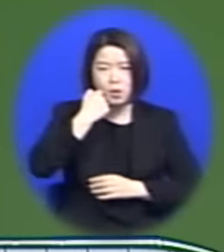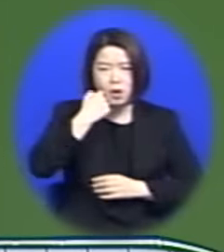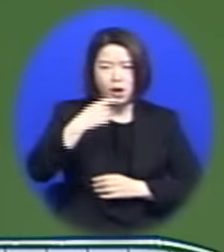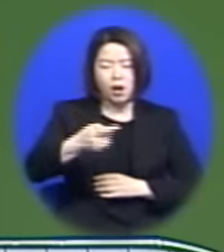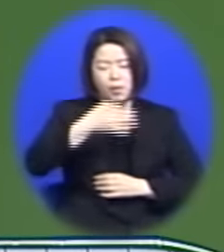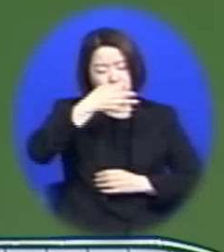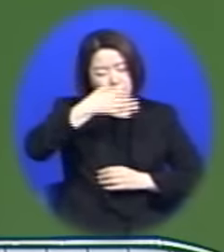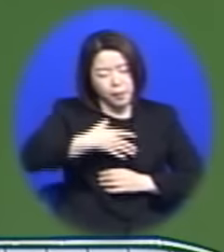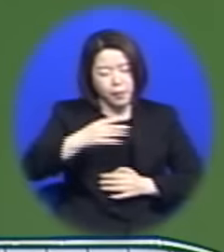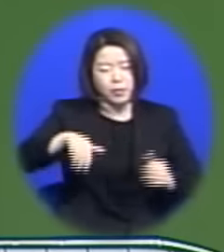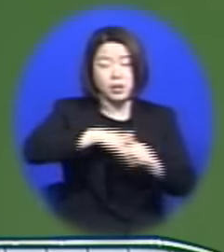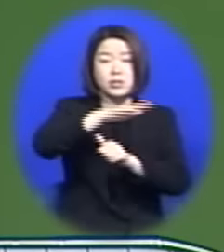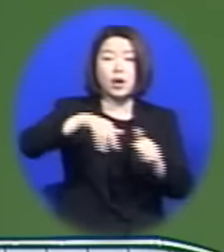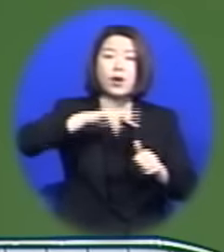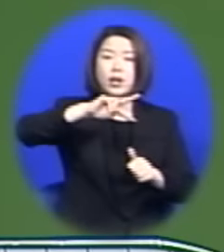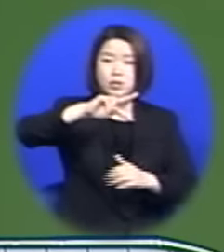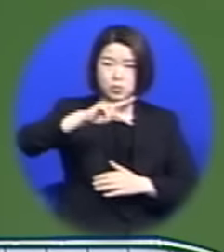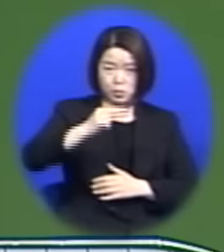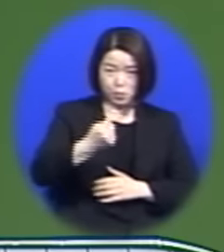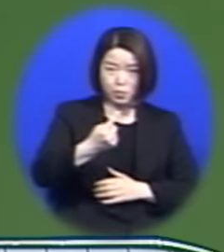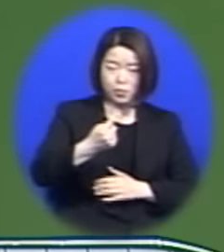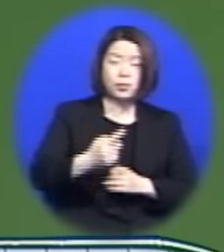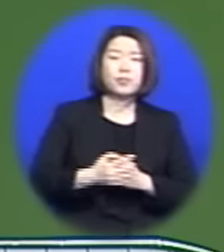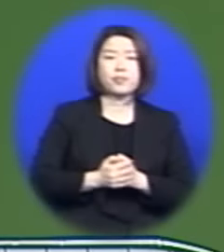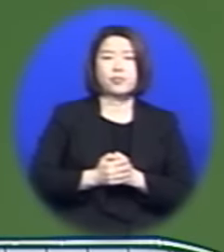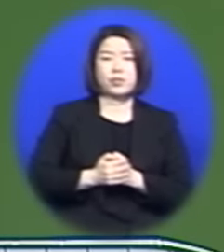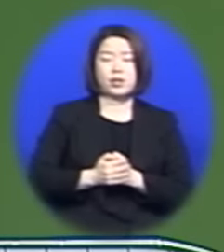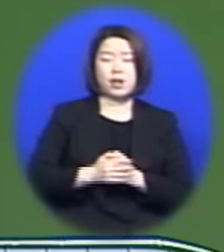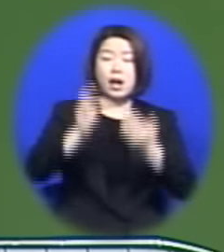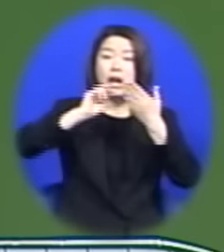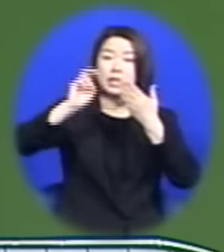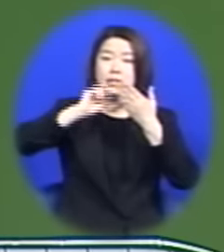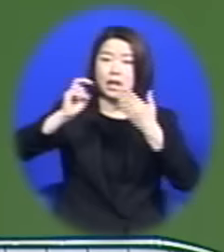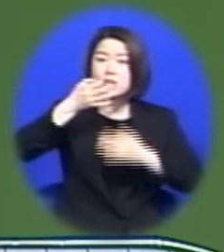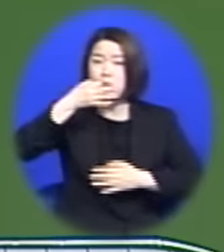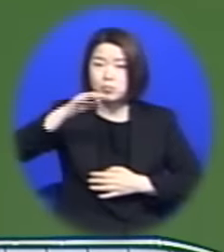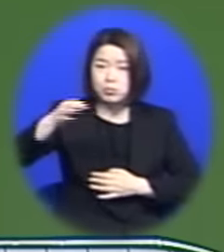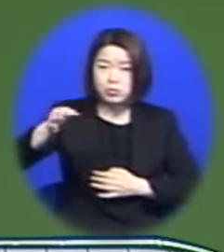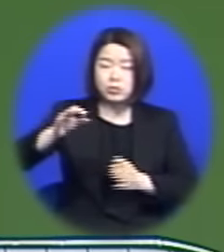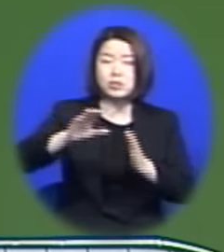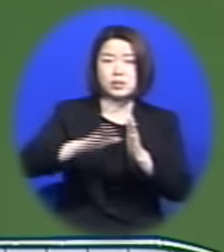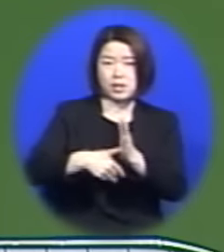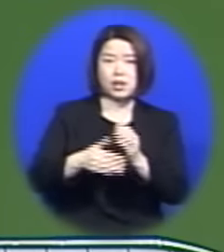상황에 계시면서 찬송을 부를